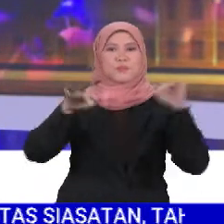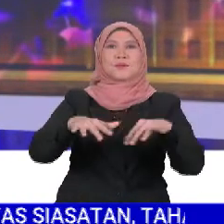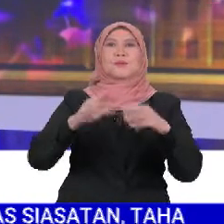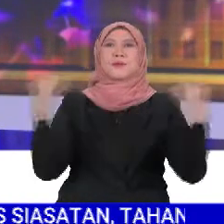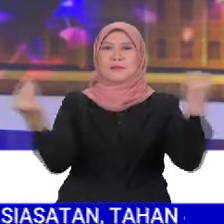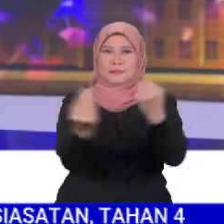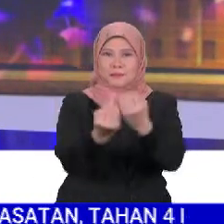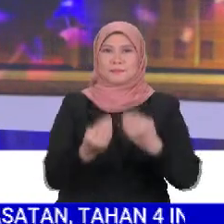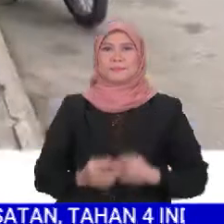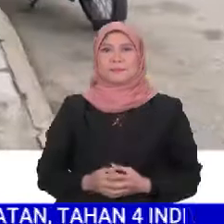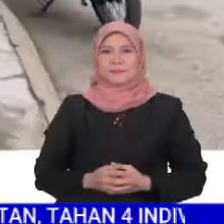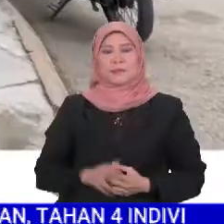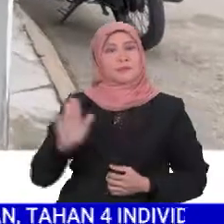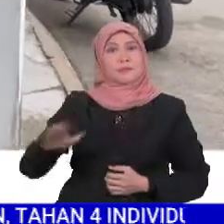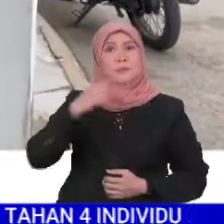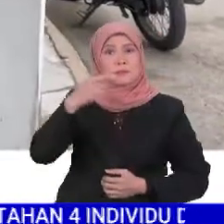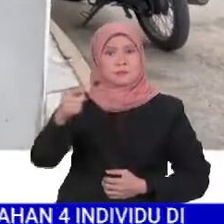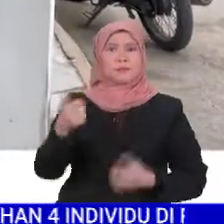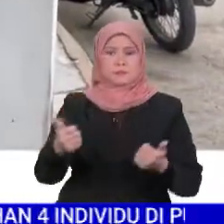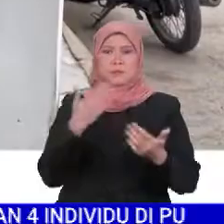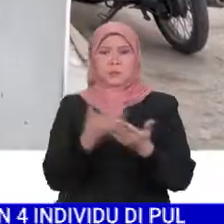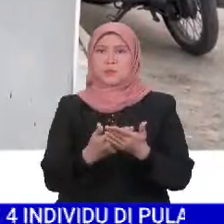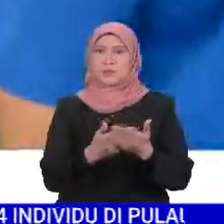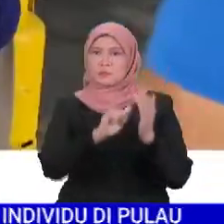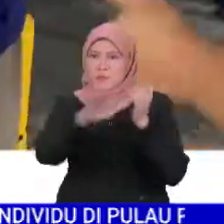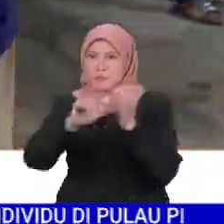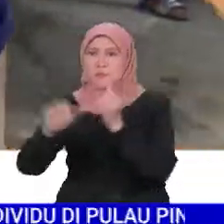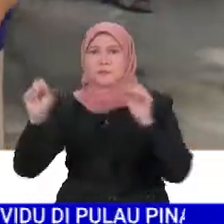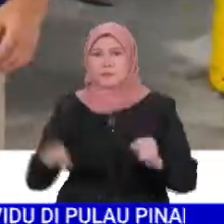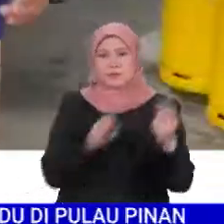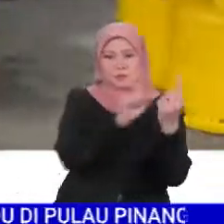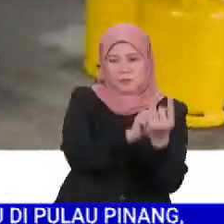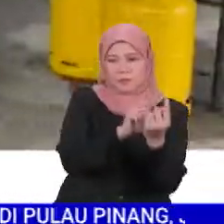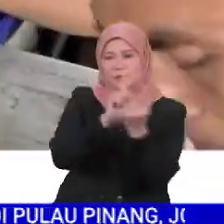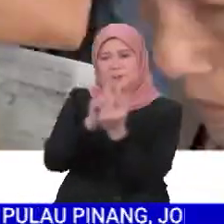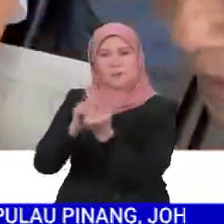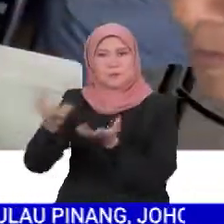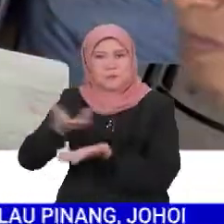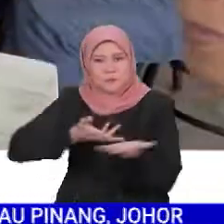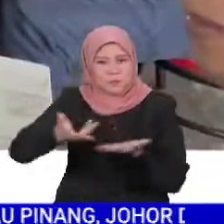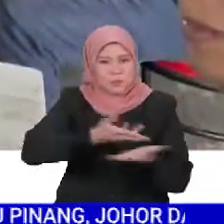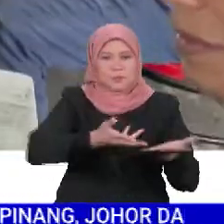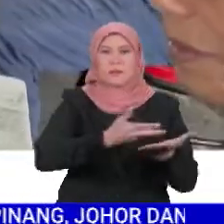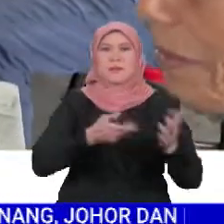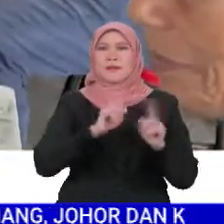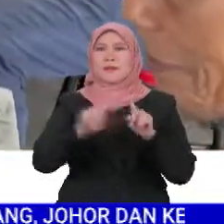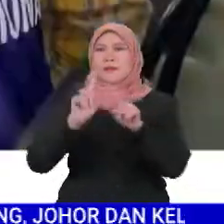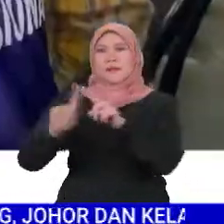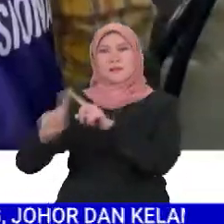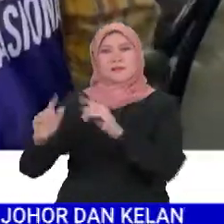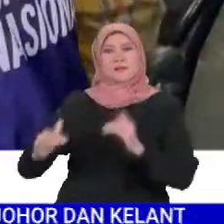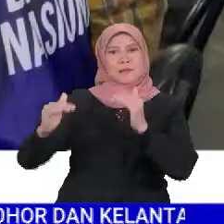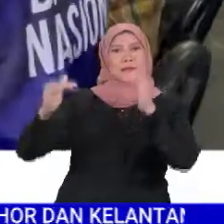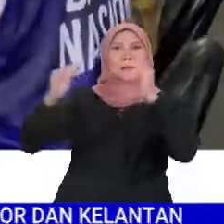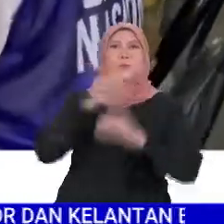masyarakat setempat. Menurut beliau, ia sangat praktikal kerana dapat terus berjumpa dan beramah mesra dengan penduduk daripada pelbagai